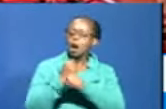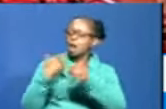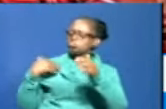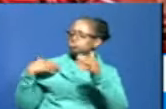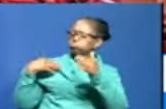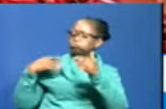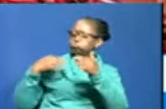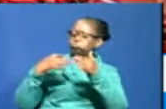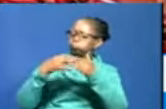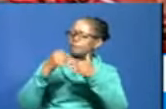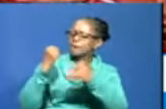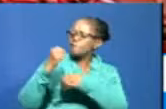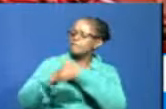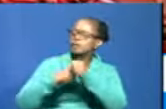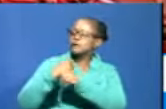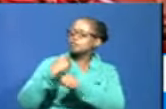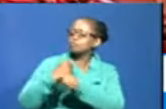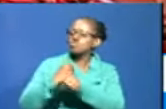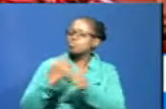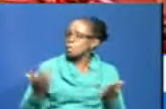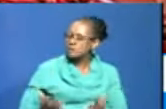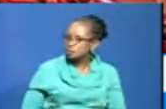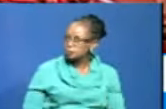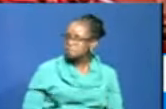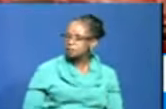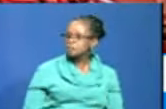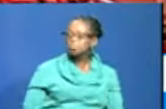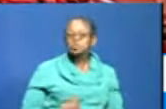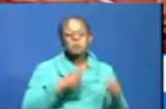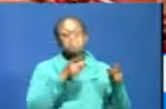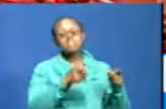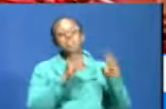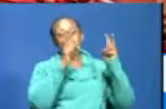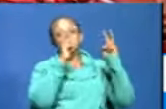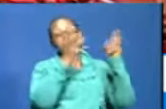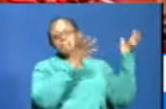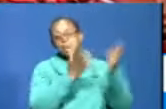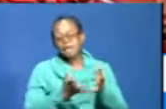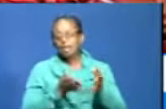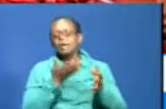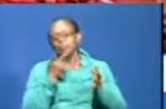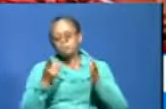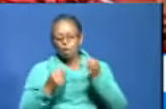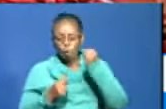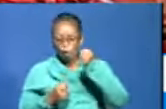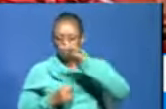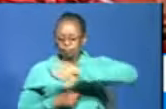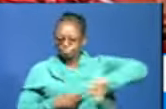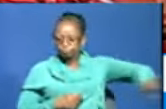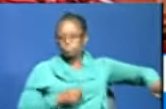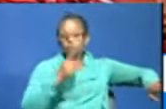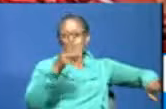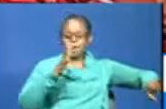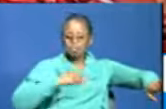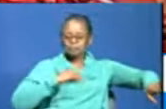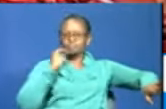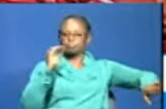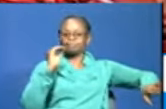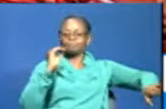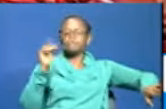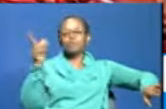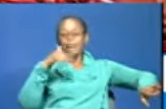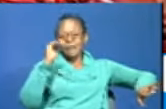bunge la Senate. Kwa hiyo hii hoja inayoleta hivi sasa ikae kwanza, usiruhusu, na hivyo ndio tunakuomba